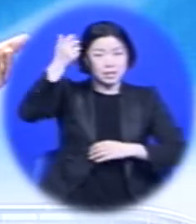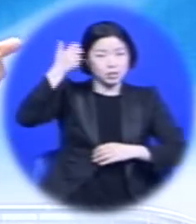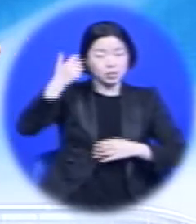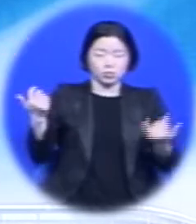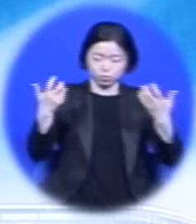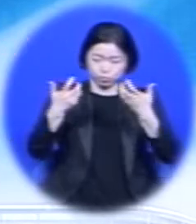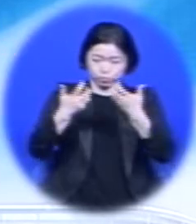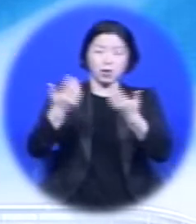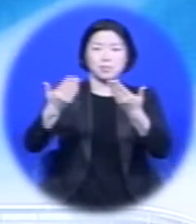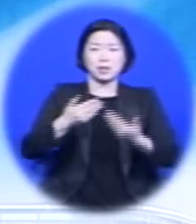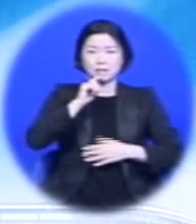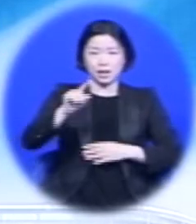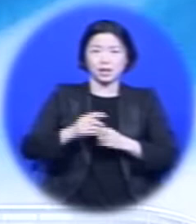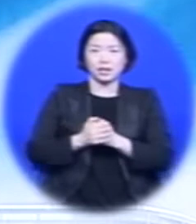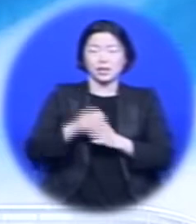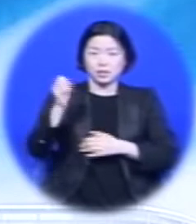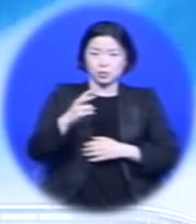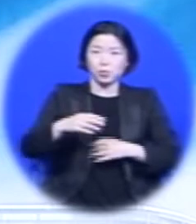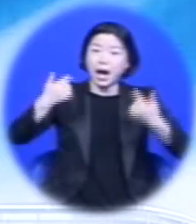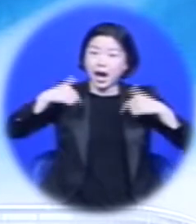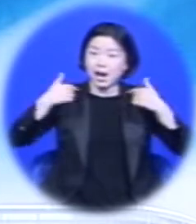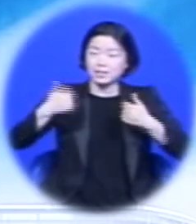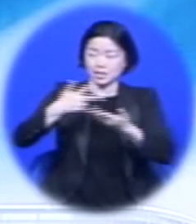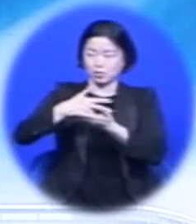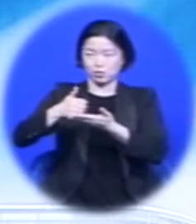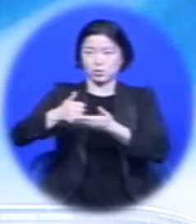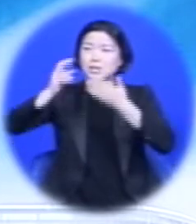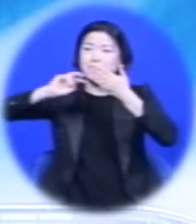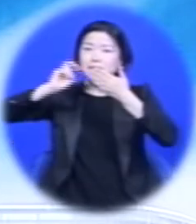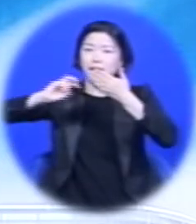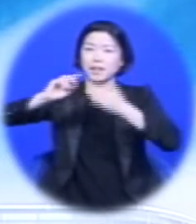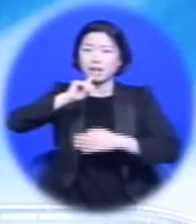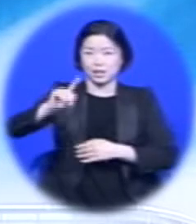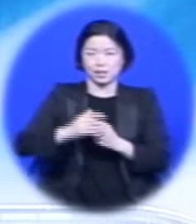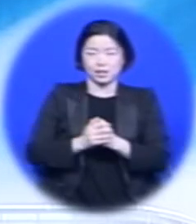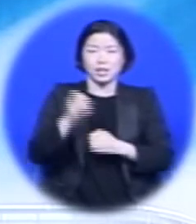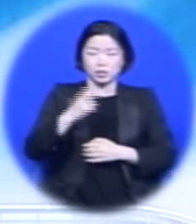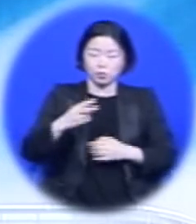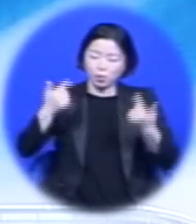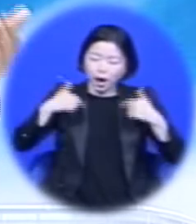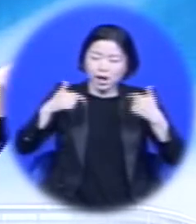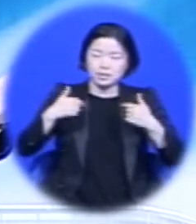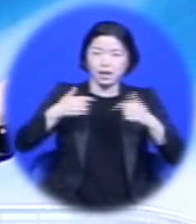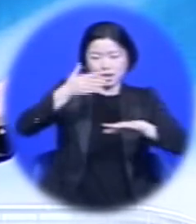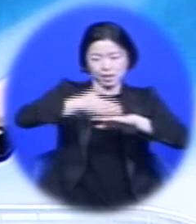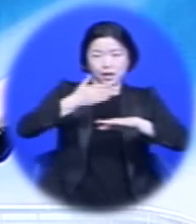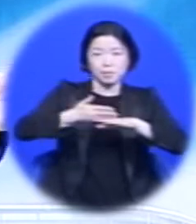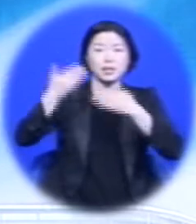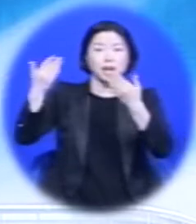충만함을 받으라. 그리고 항상 주님을 찬양하라. 그리고 범사에